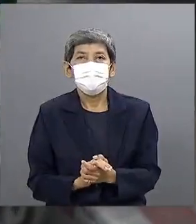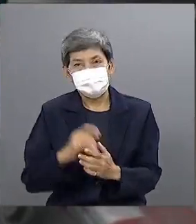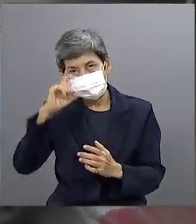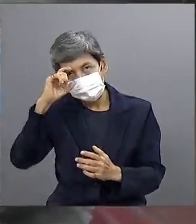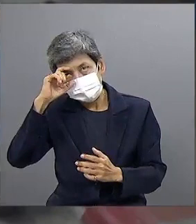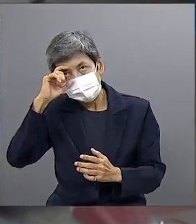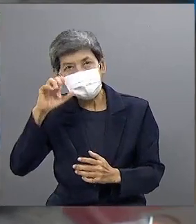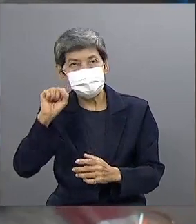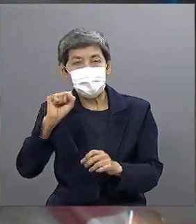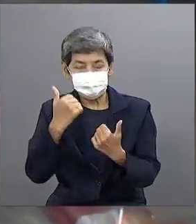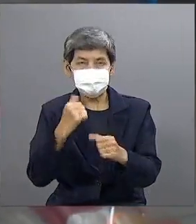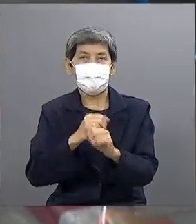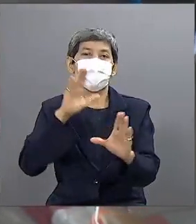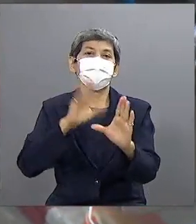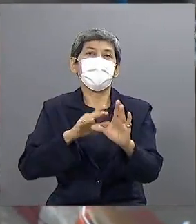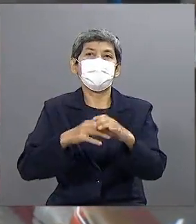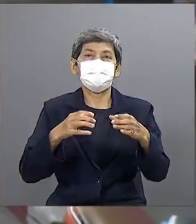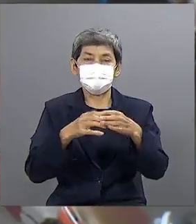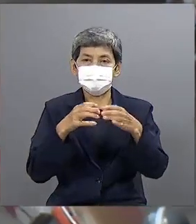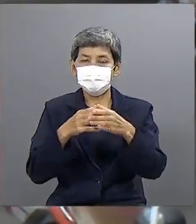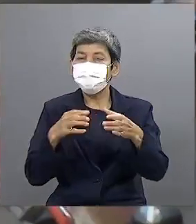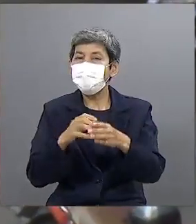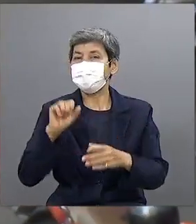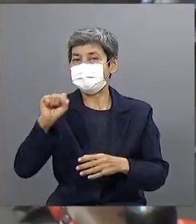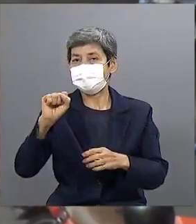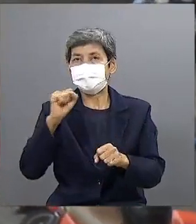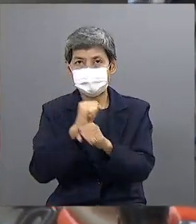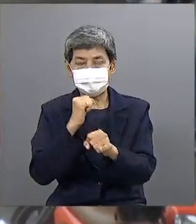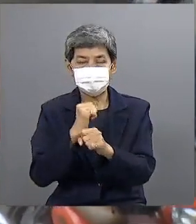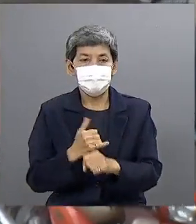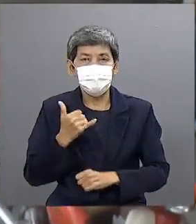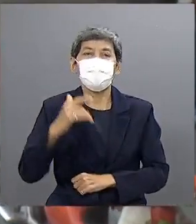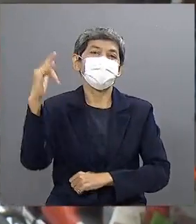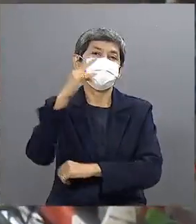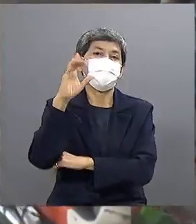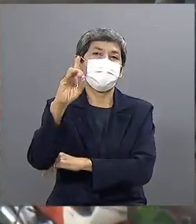ค่ะผู้สมัครจากไทยสร้างไทยไปที่เขตดอนเมืองนะคะ